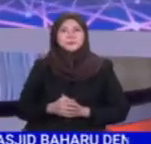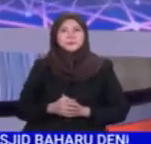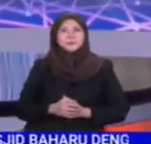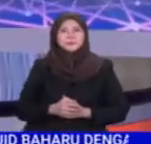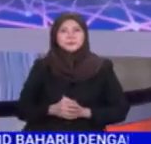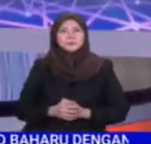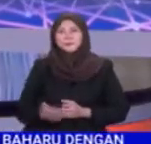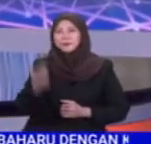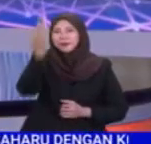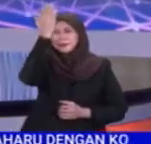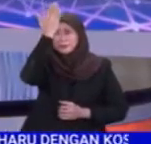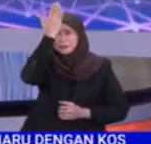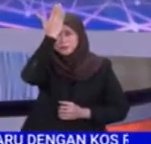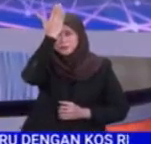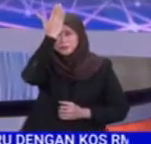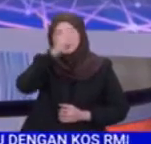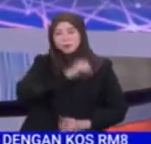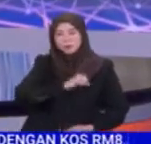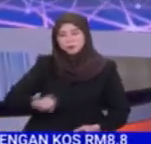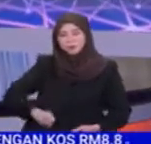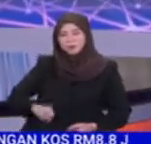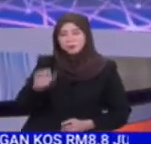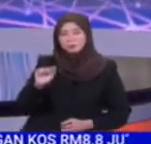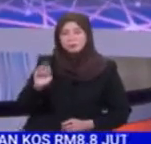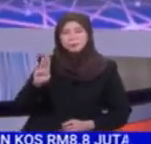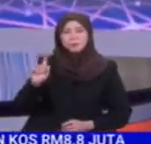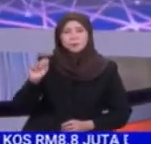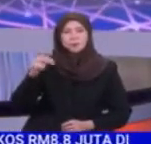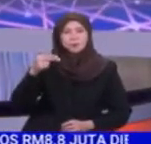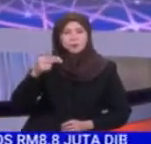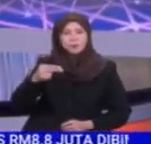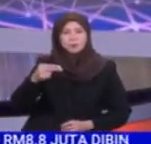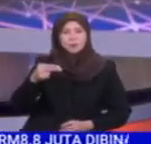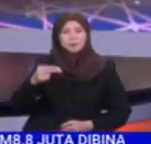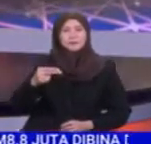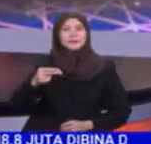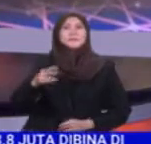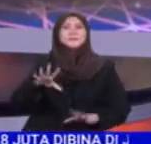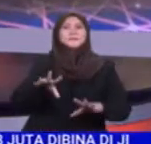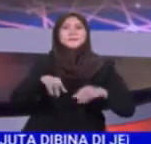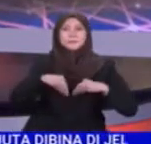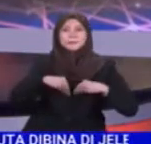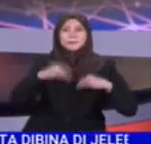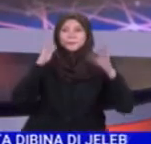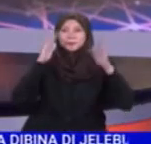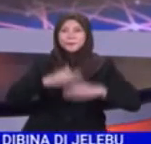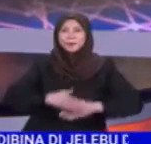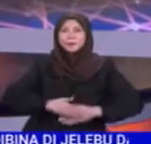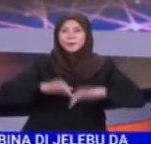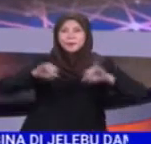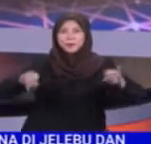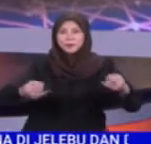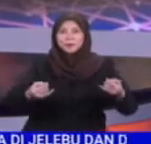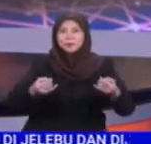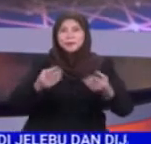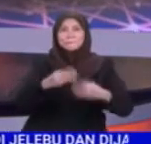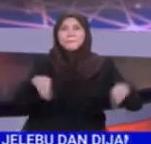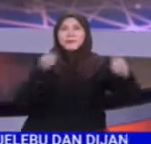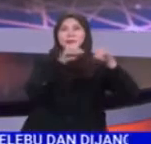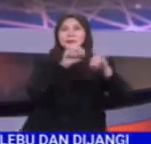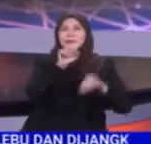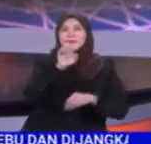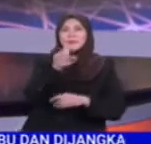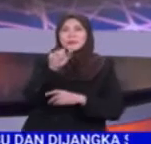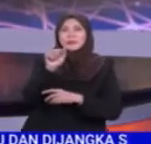Hai Yang dipertuan Agung Al Sultan Abdullah khayat Udin al-musthafa bila Syah berkenan menunaikan shalat jumat di Masjid Selat